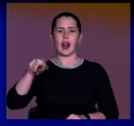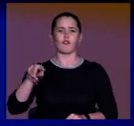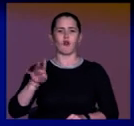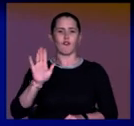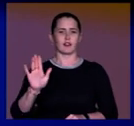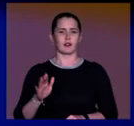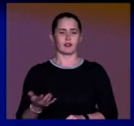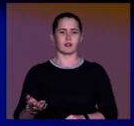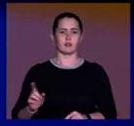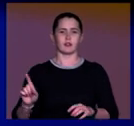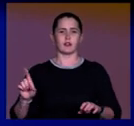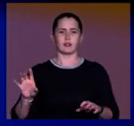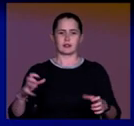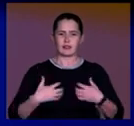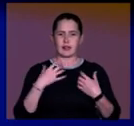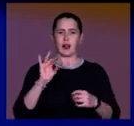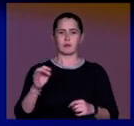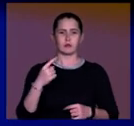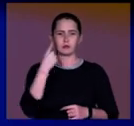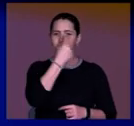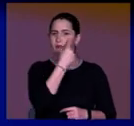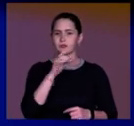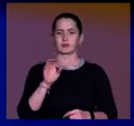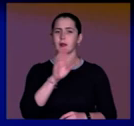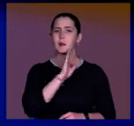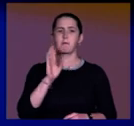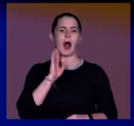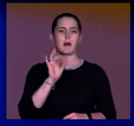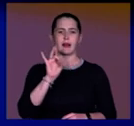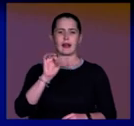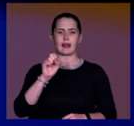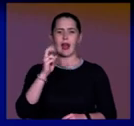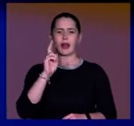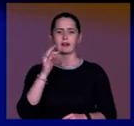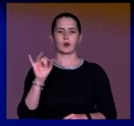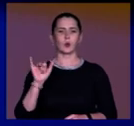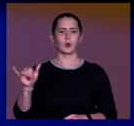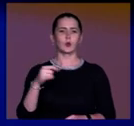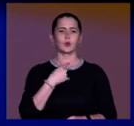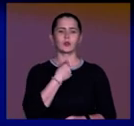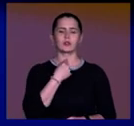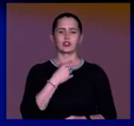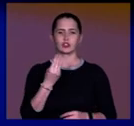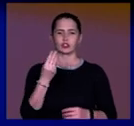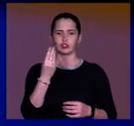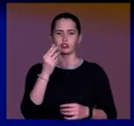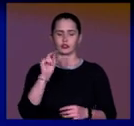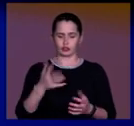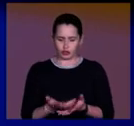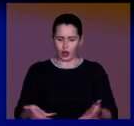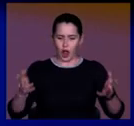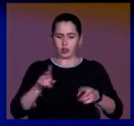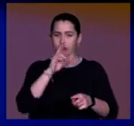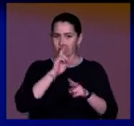на со страхом испугом реакция мама ребята у нее высказано выскользнула чашка из рук она